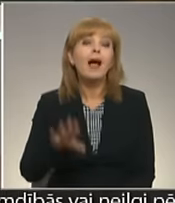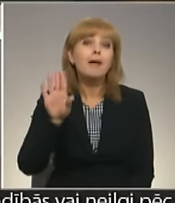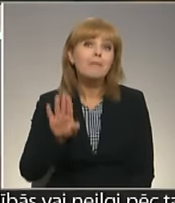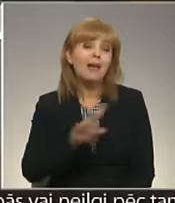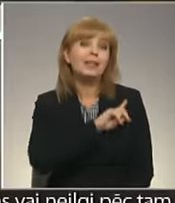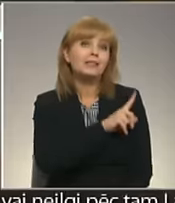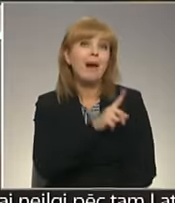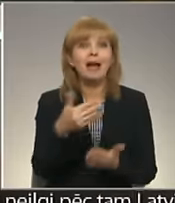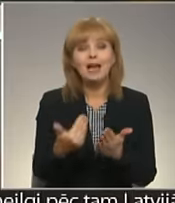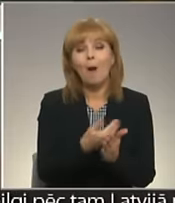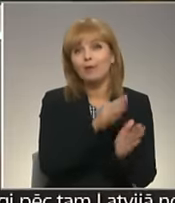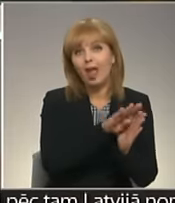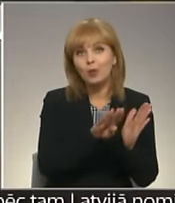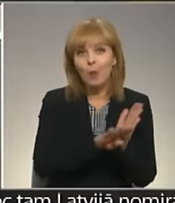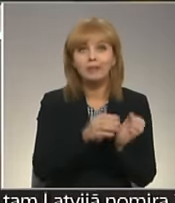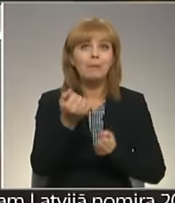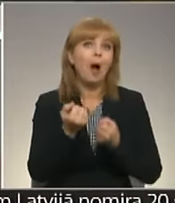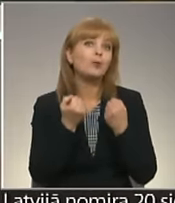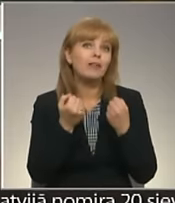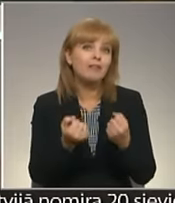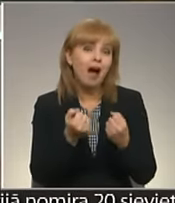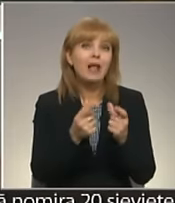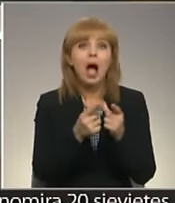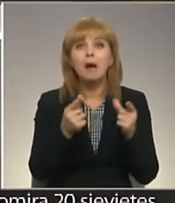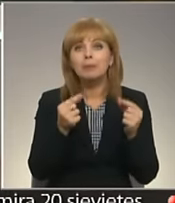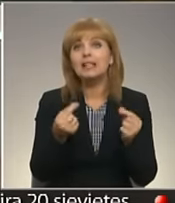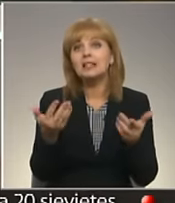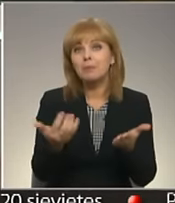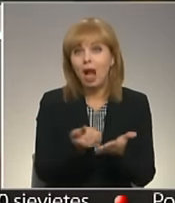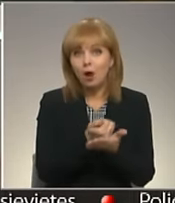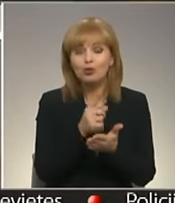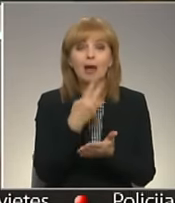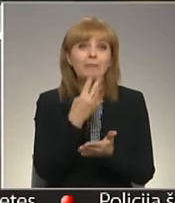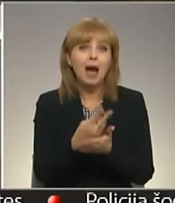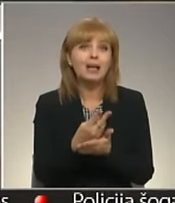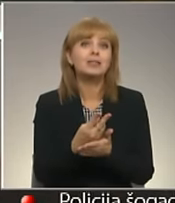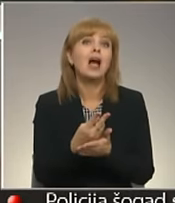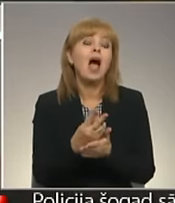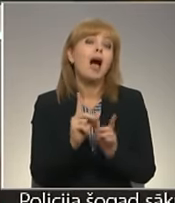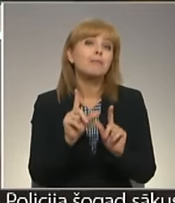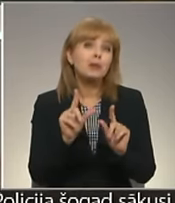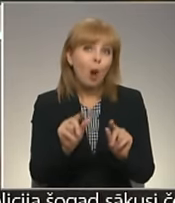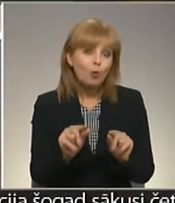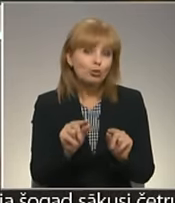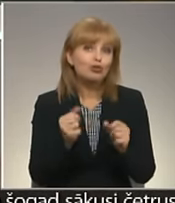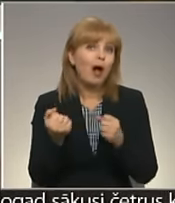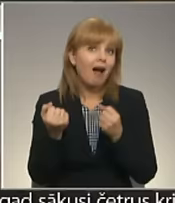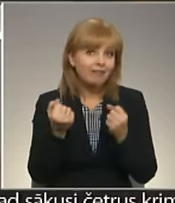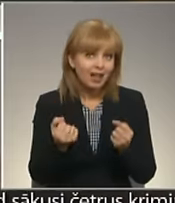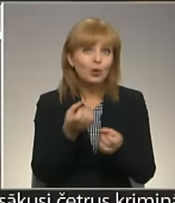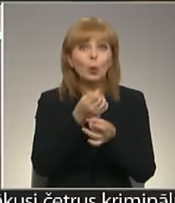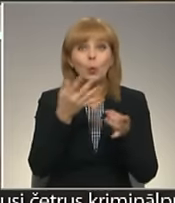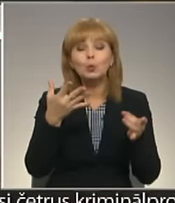Mēnesis ir spēkā jaunie noteikuma autovadītāja apliecības iegūšanām. Lai gan tiek paredzēts, ka braukšanas kultūra un drošības ceļa jauno noteikumu